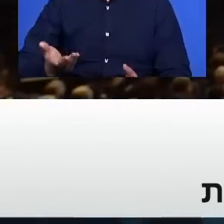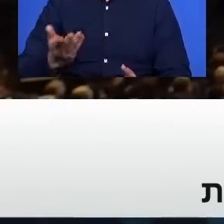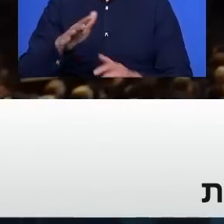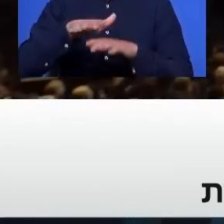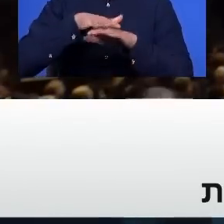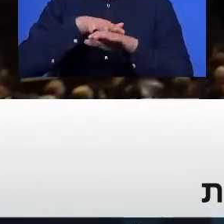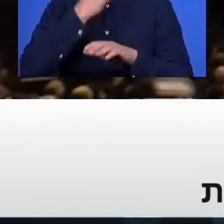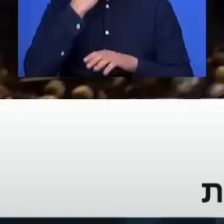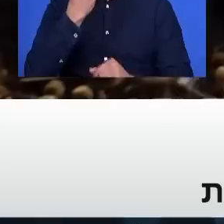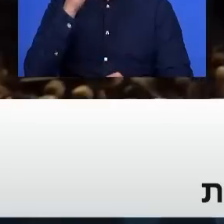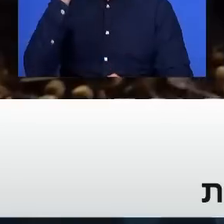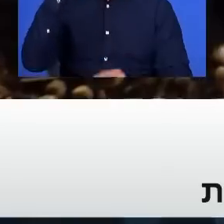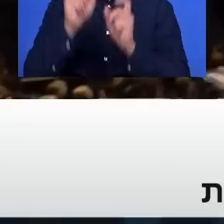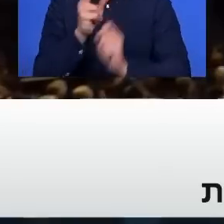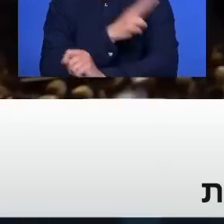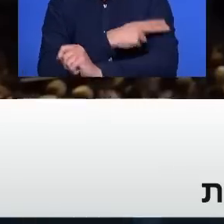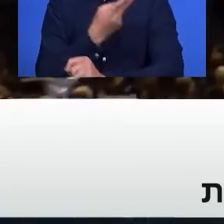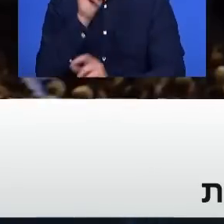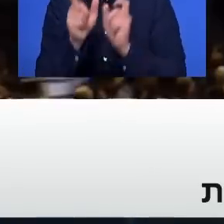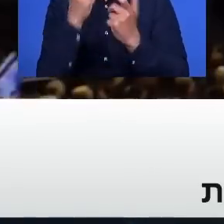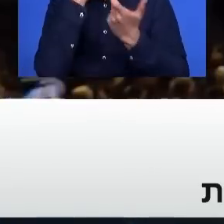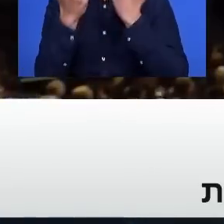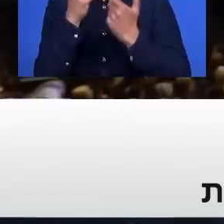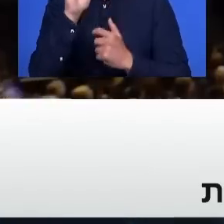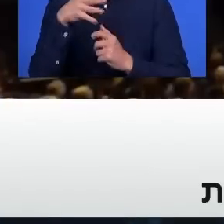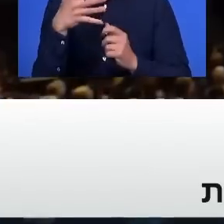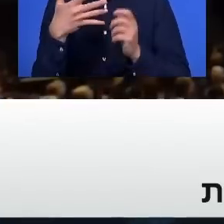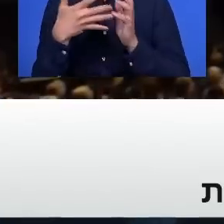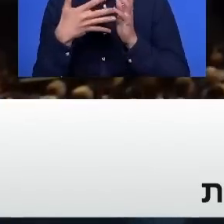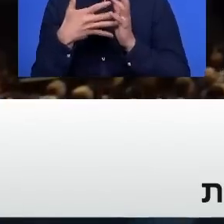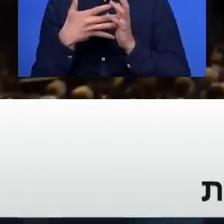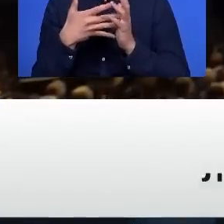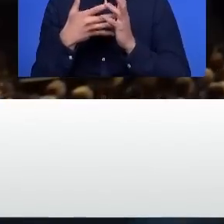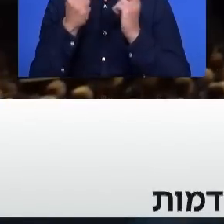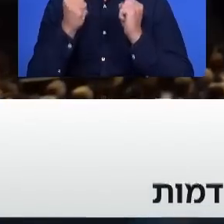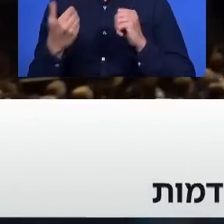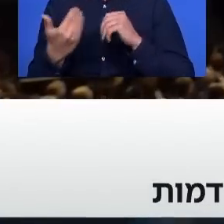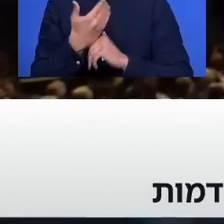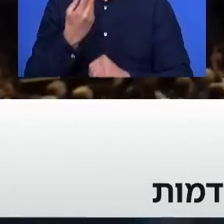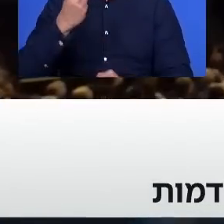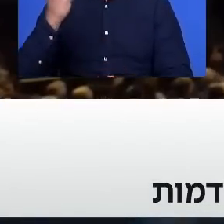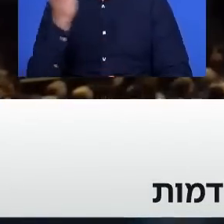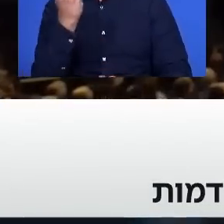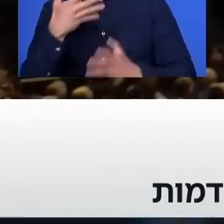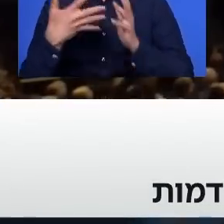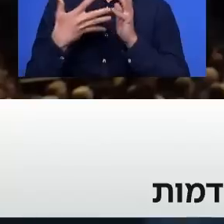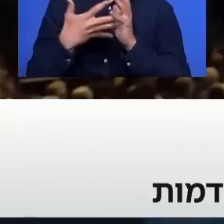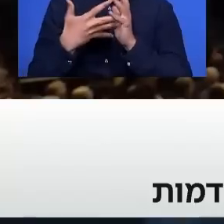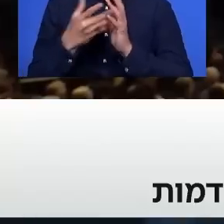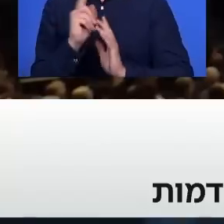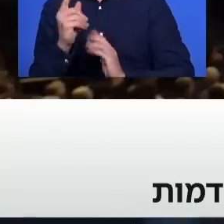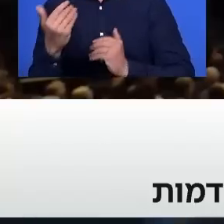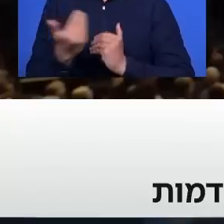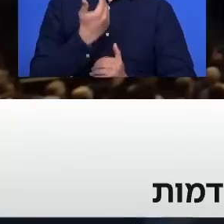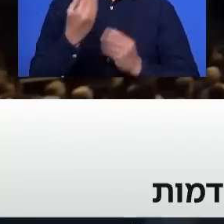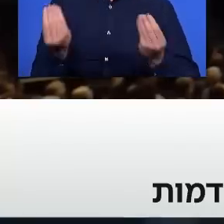כאן יותר אנשי משטרה, יותר אנשי אבטחה, גם הבדיקות הביטחוניות בכניסה יהיו הרבה יותר קפדניות, יבדקו שלא מכניסים איזשהו